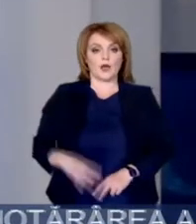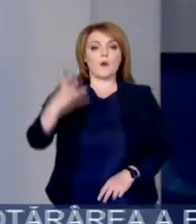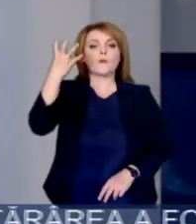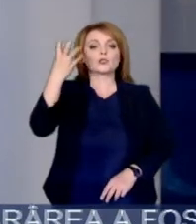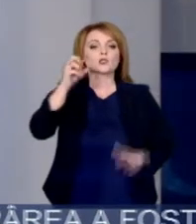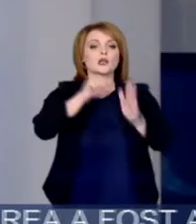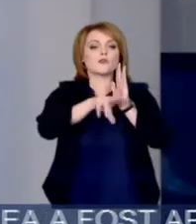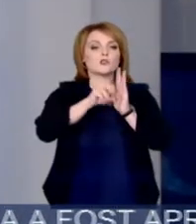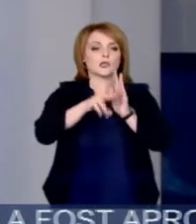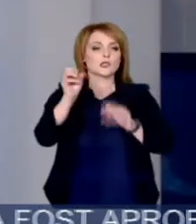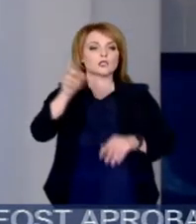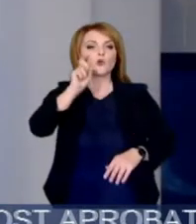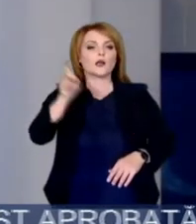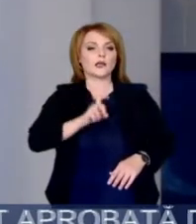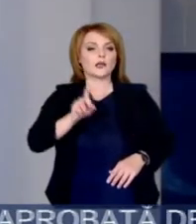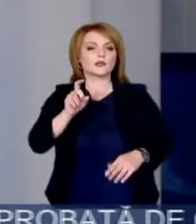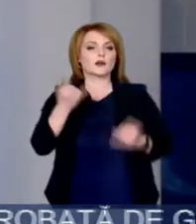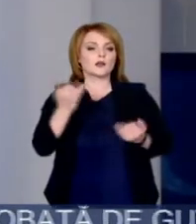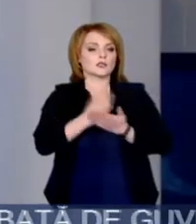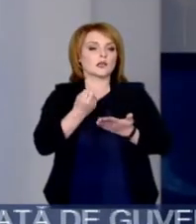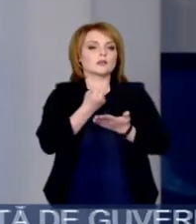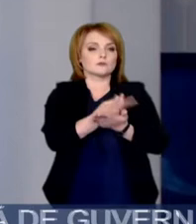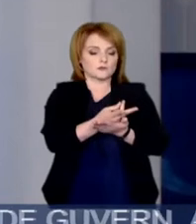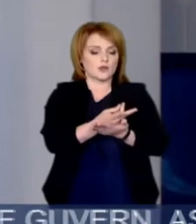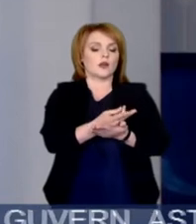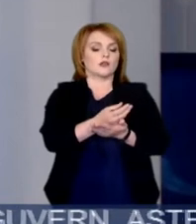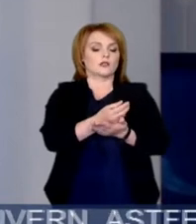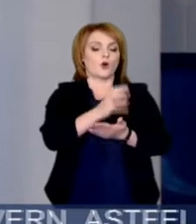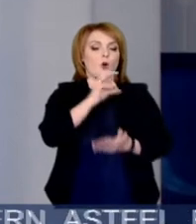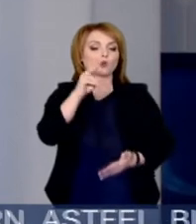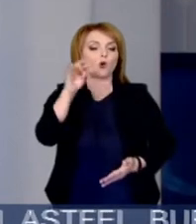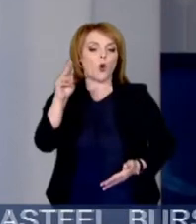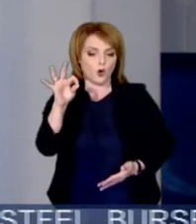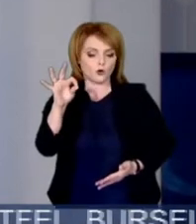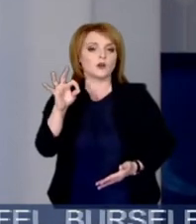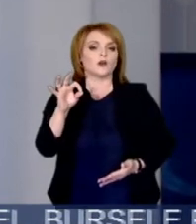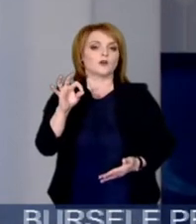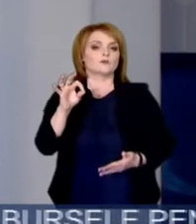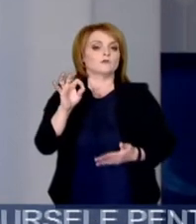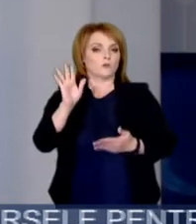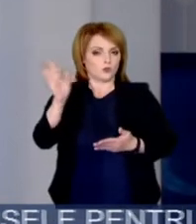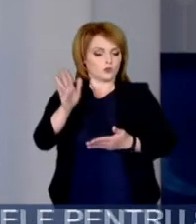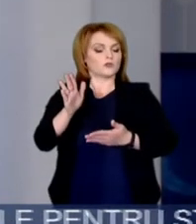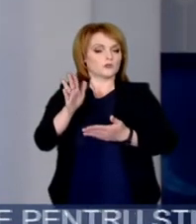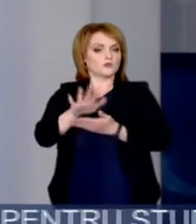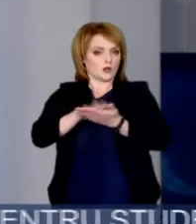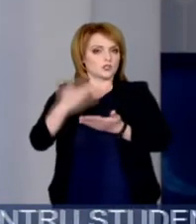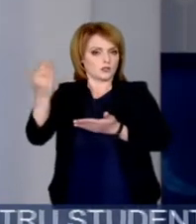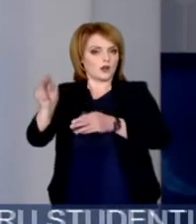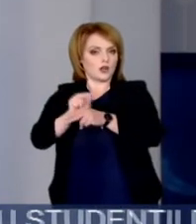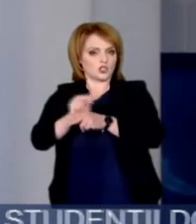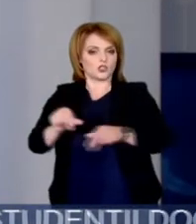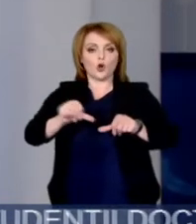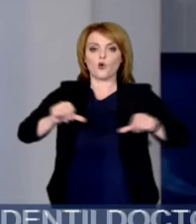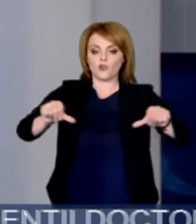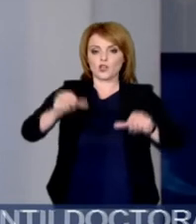Cei peste 400 de refugiați din Ucraina internați la Institutul Oncologic din Chișinău vor beneficia în continuare de tratament. Guvernul